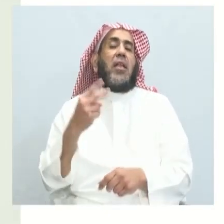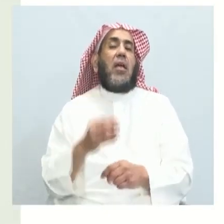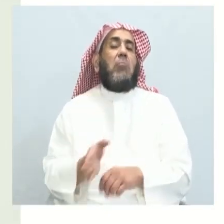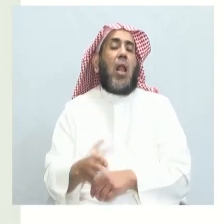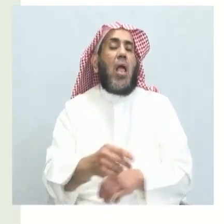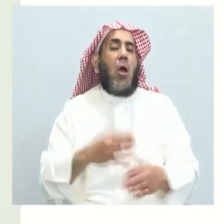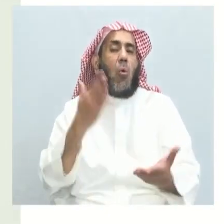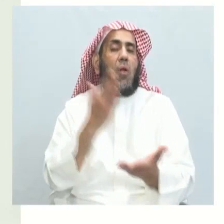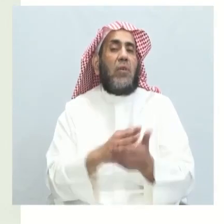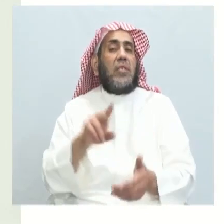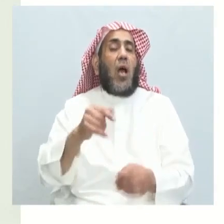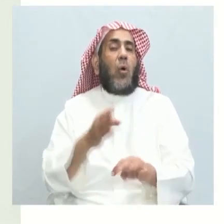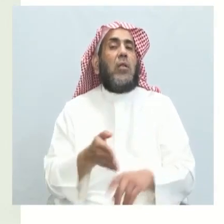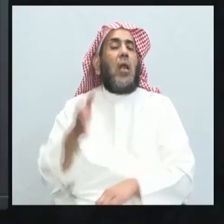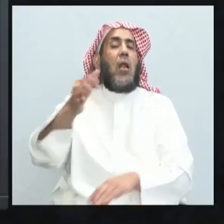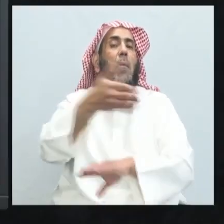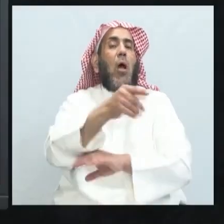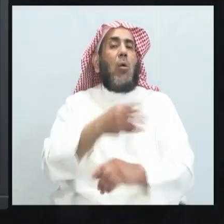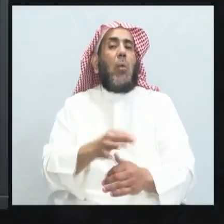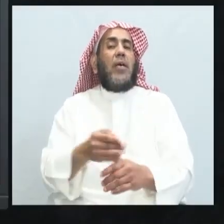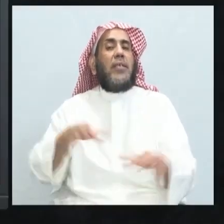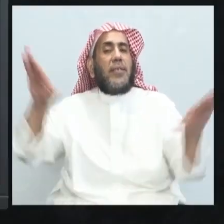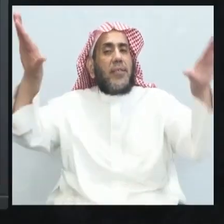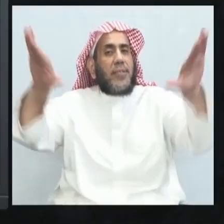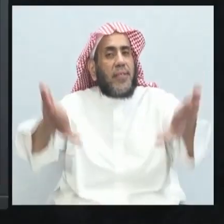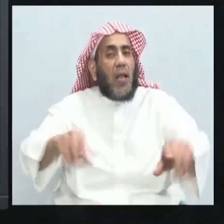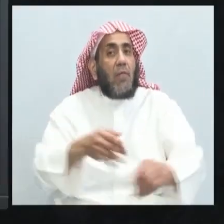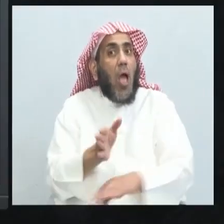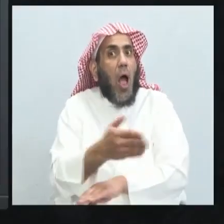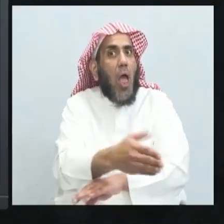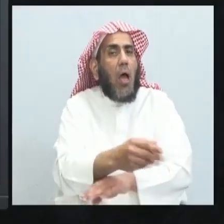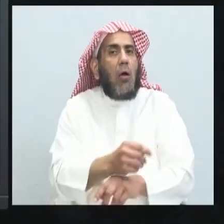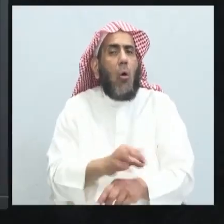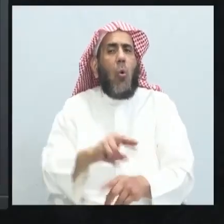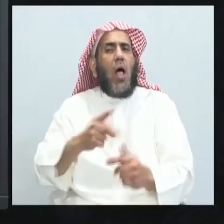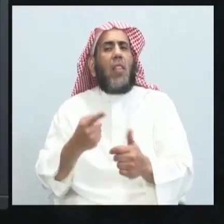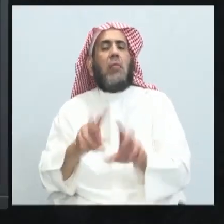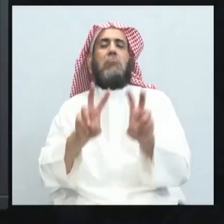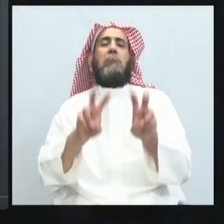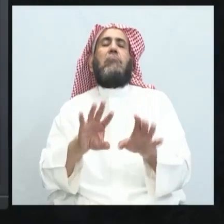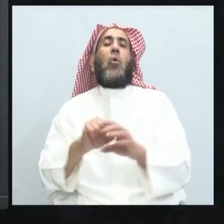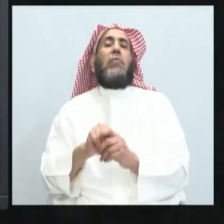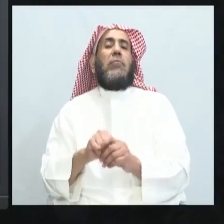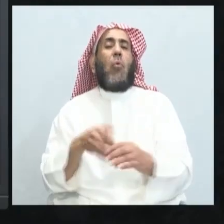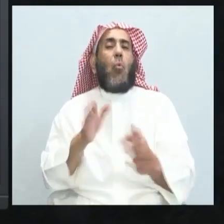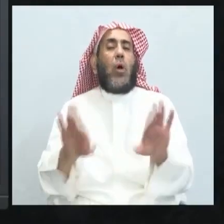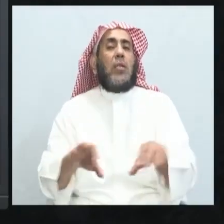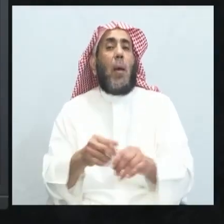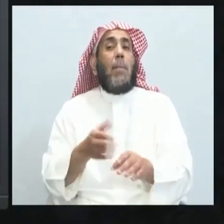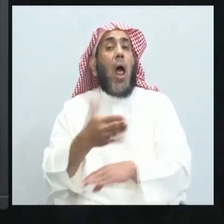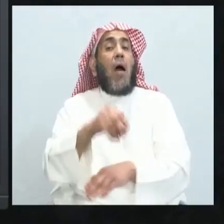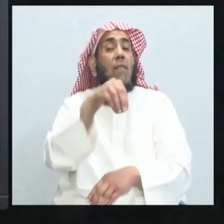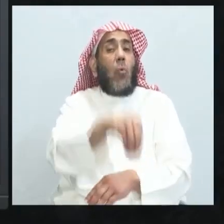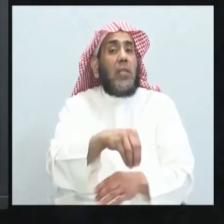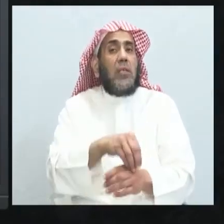والفاس ان اخوين كان يرعيان ابلا احدهما دخل الى هذا الوادي التي كانت فيه الحيه والاخر لم يدخل الى الوادي من رعى في